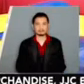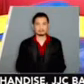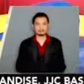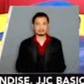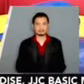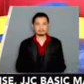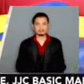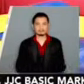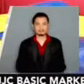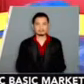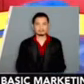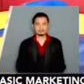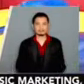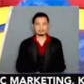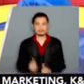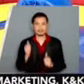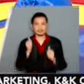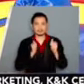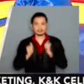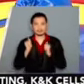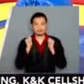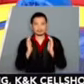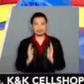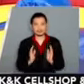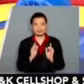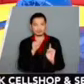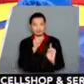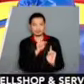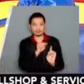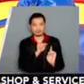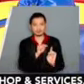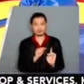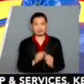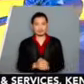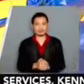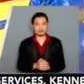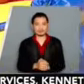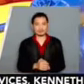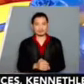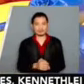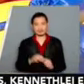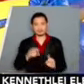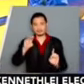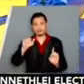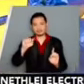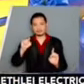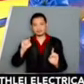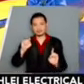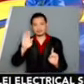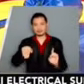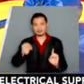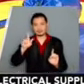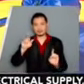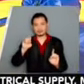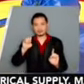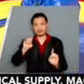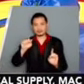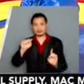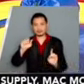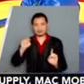Bida si Sparkle Artist at Botes 5-star Legacy Matt Lozano sa special Father's Day episode ng